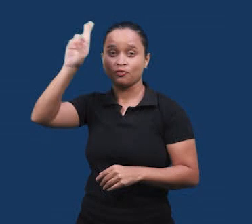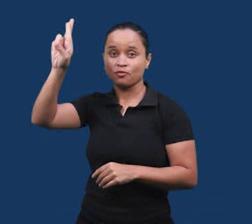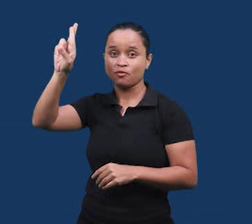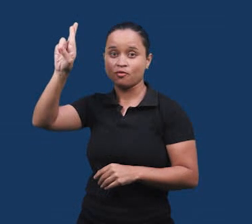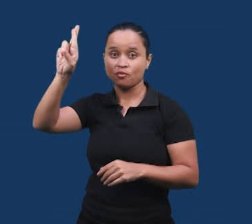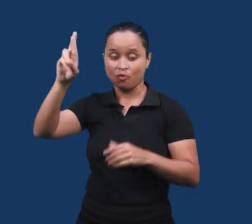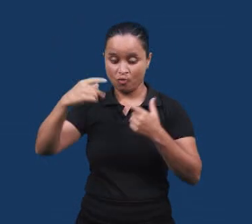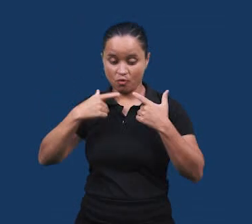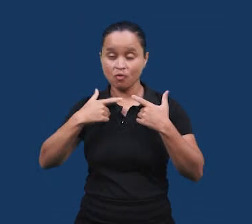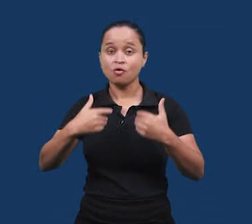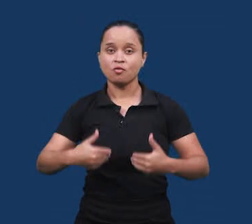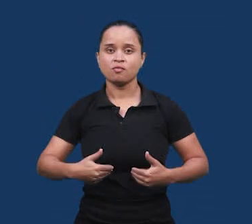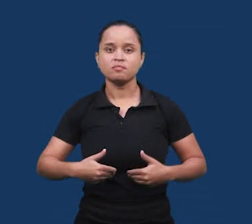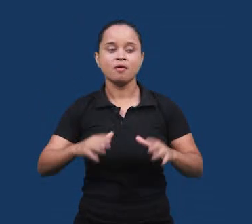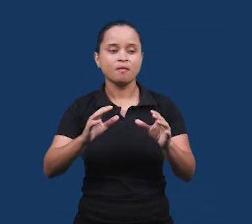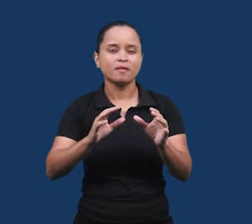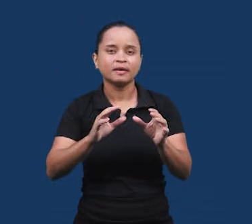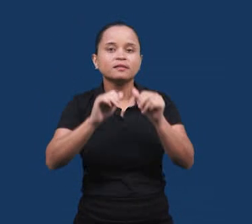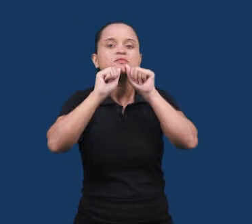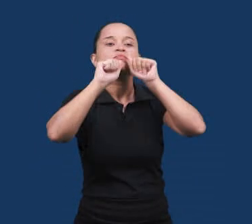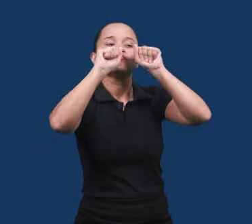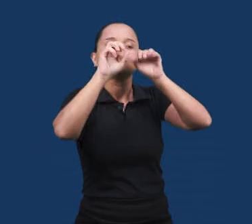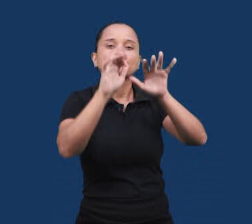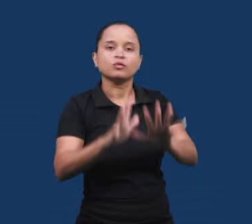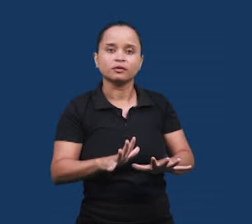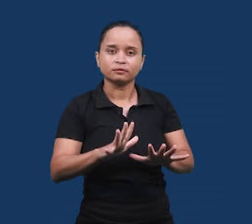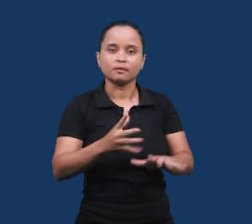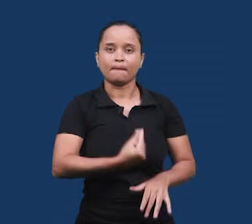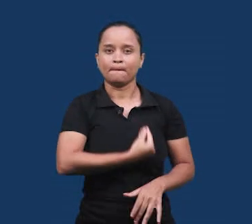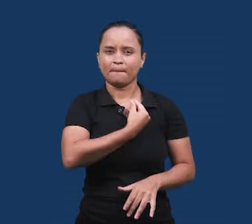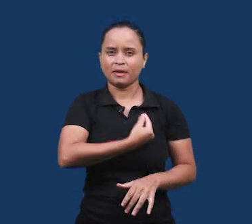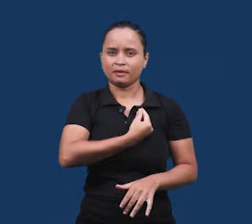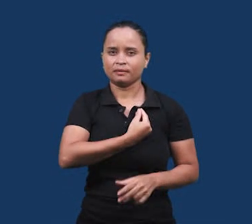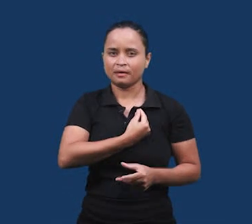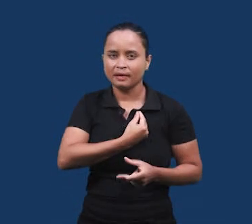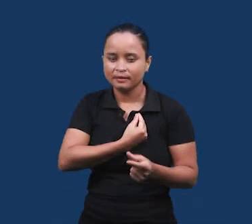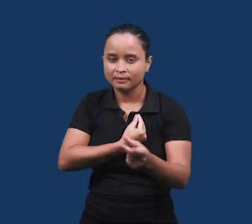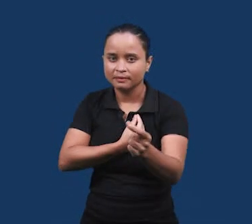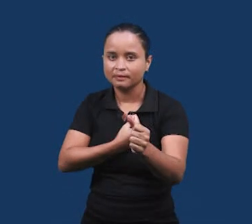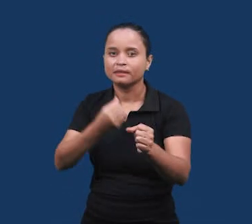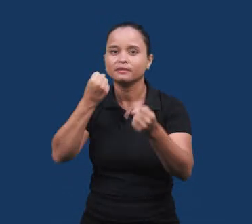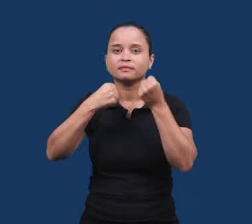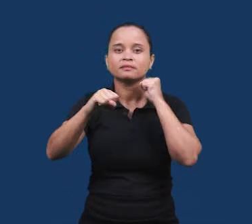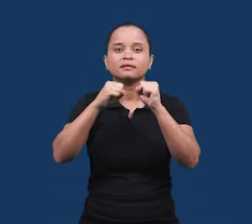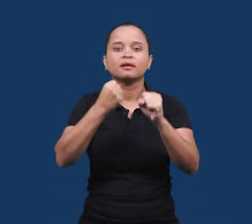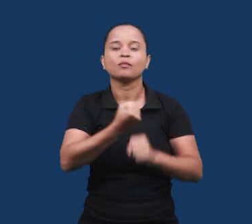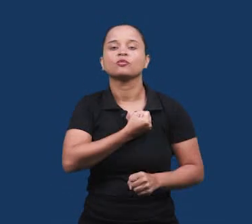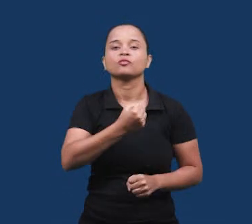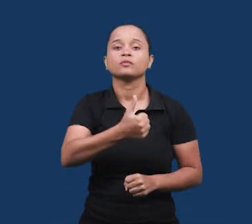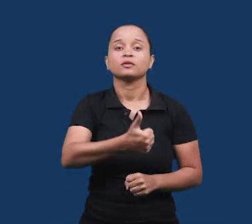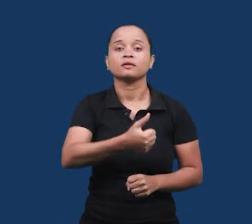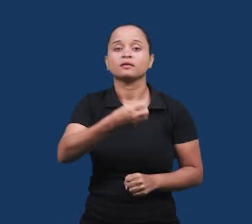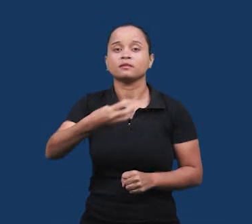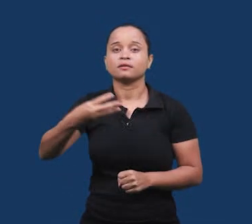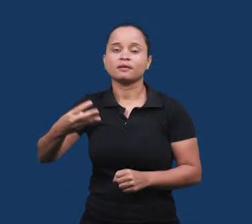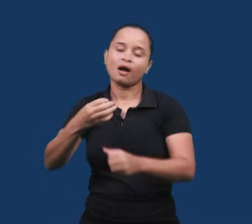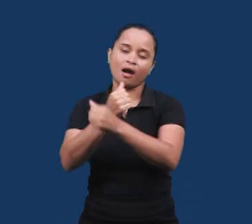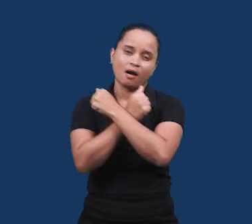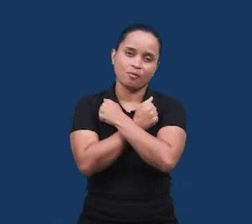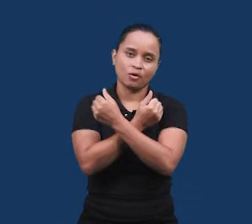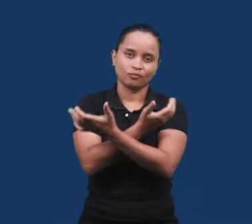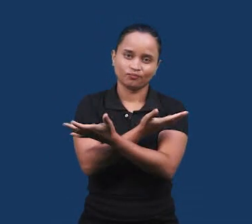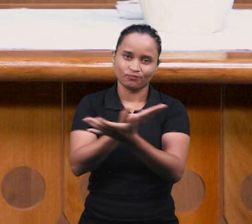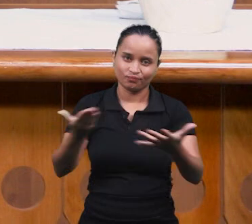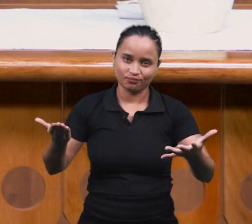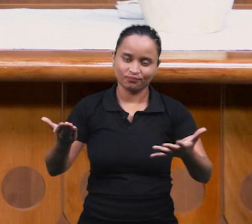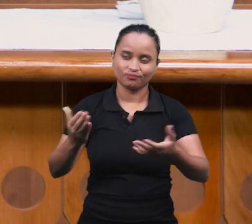dans le corps, va continuer à ordonner des bénédictions et la vie pour toujours. Psaume 133. Des